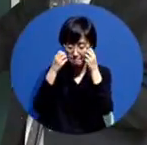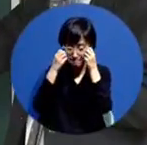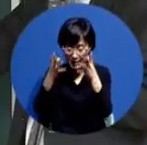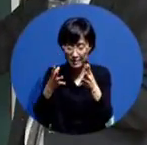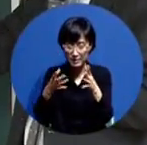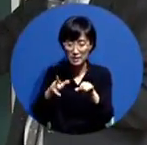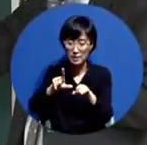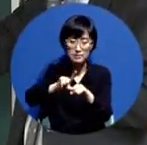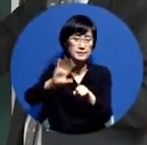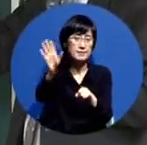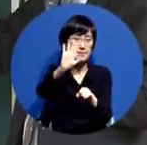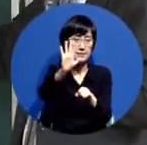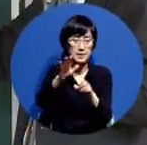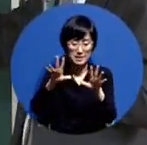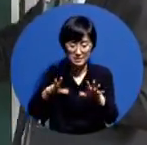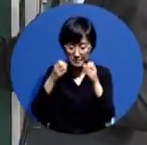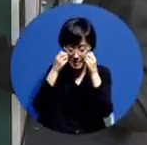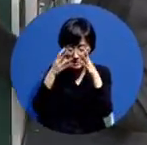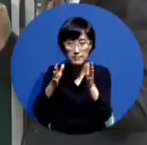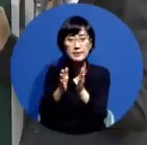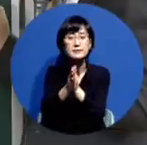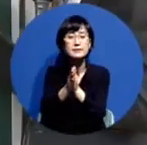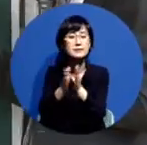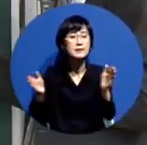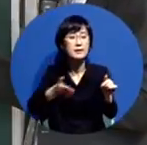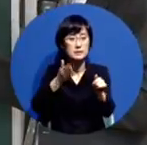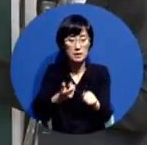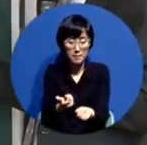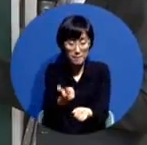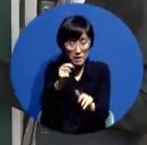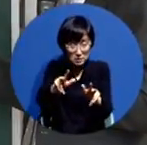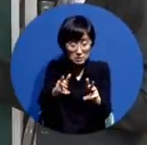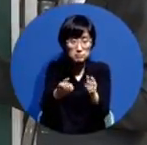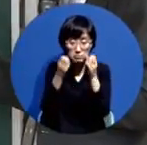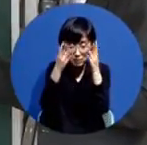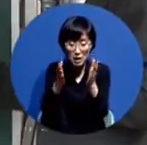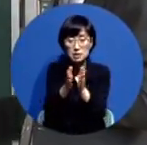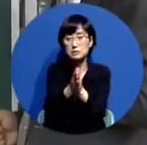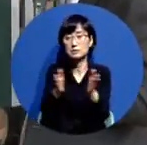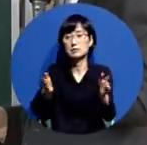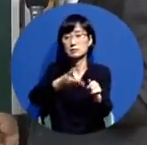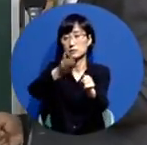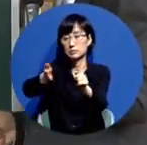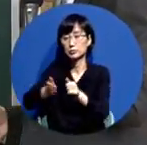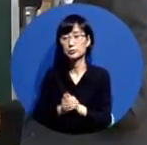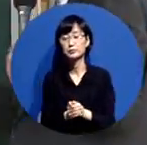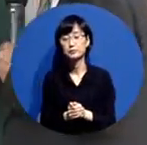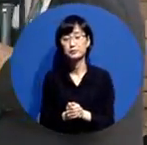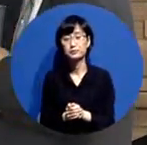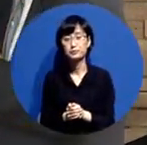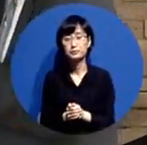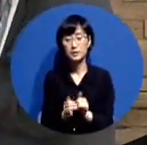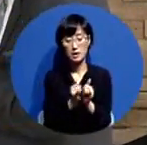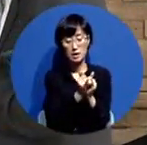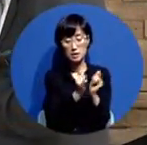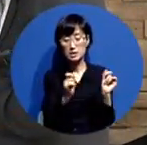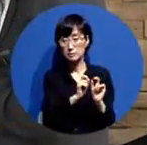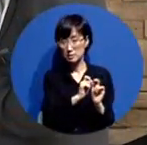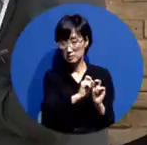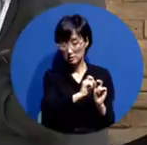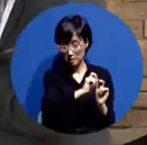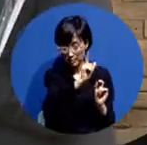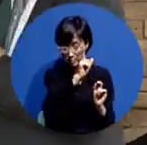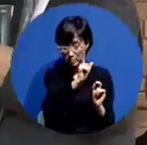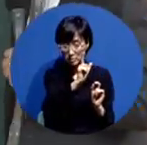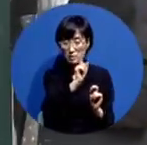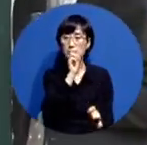시오 哪怕是现在也是做吧 지금이라도빨리시작하면됩니다 哪怕是现在也是开始吧 많은사람들이말을하고